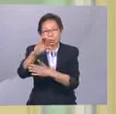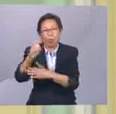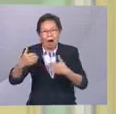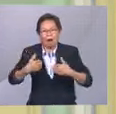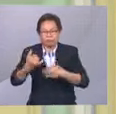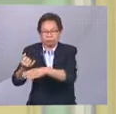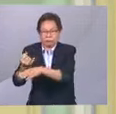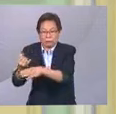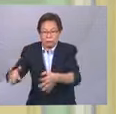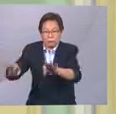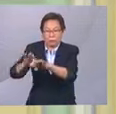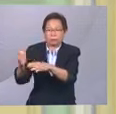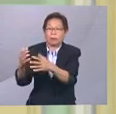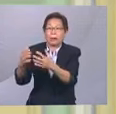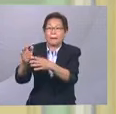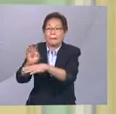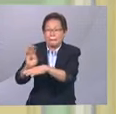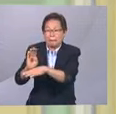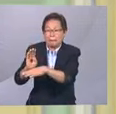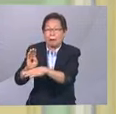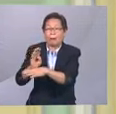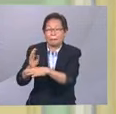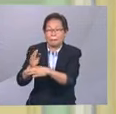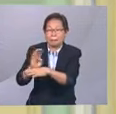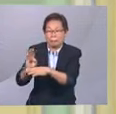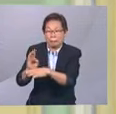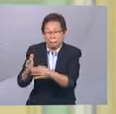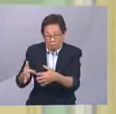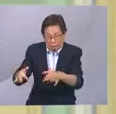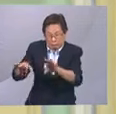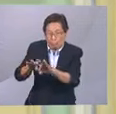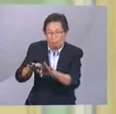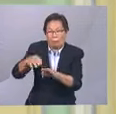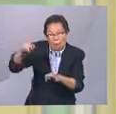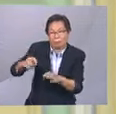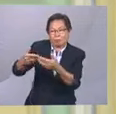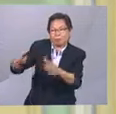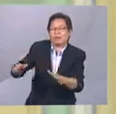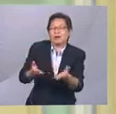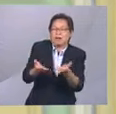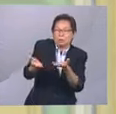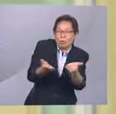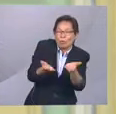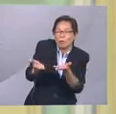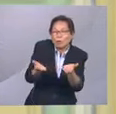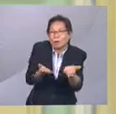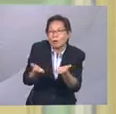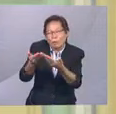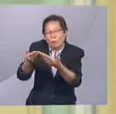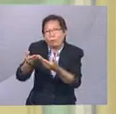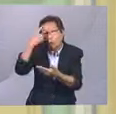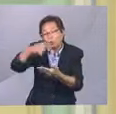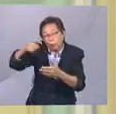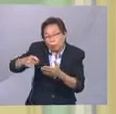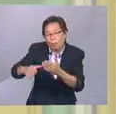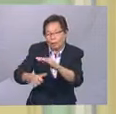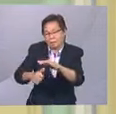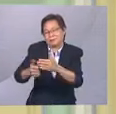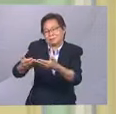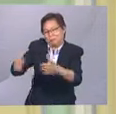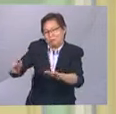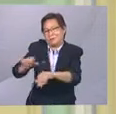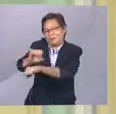Kyle yang kepulauan asas masih dibuka Services fidmatan untuk peran atas masih dibuka